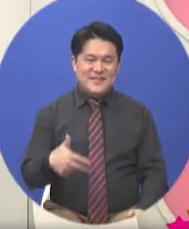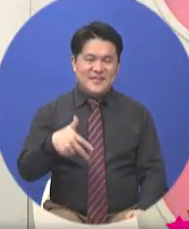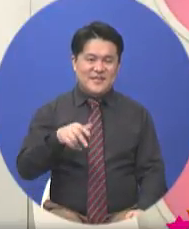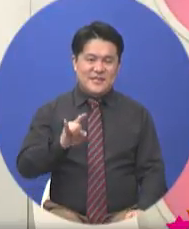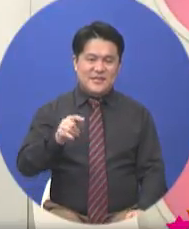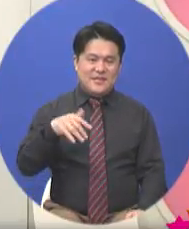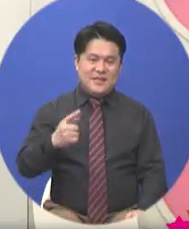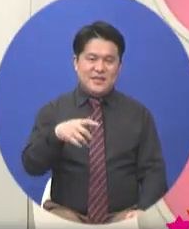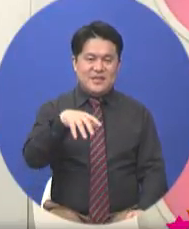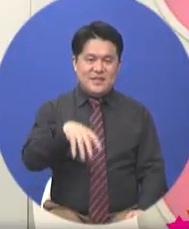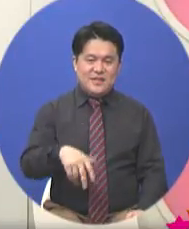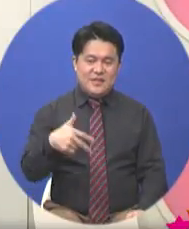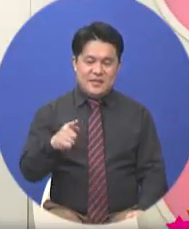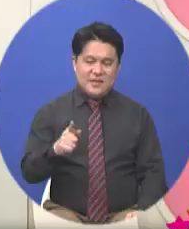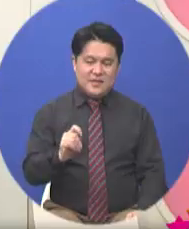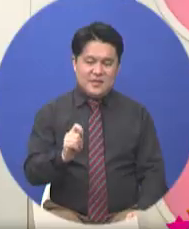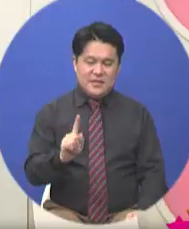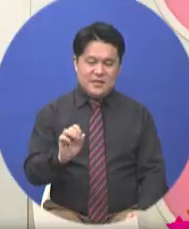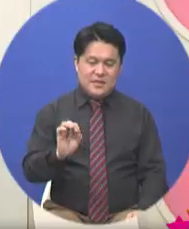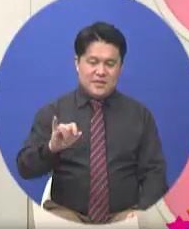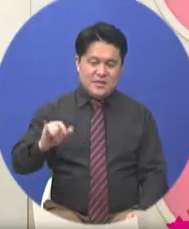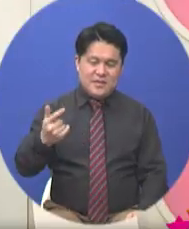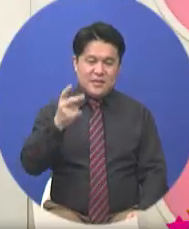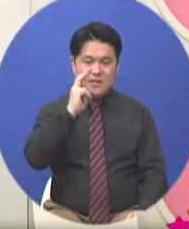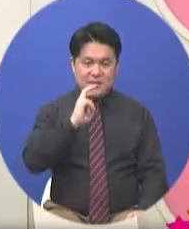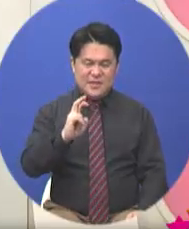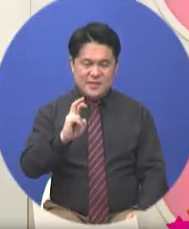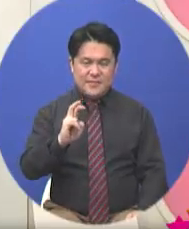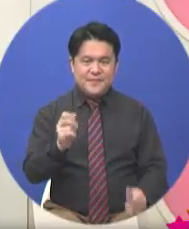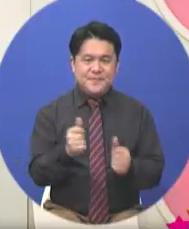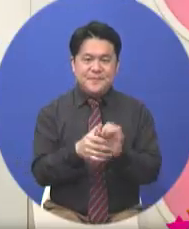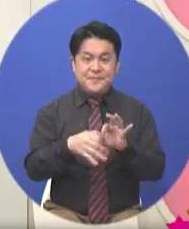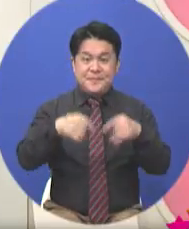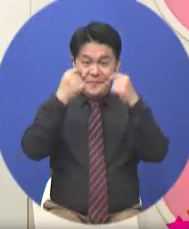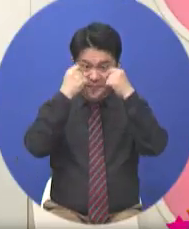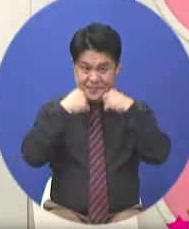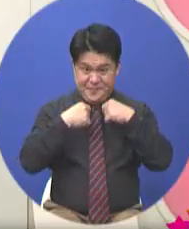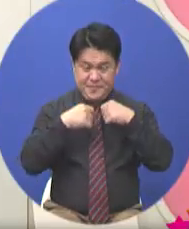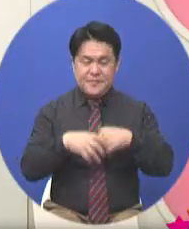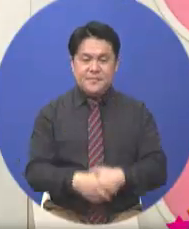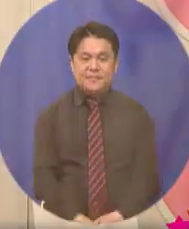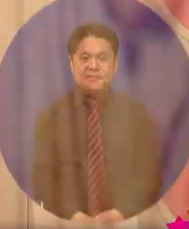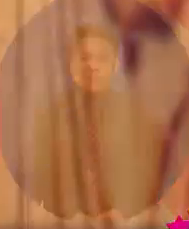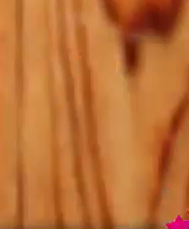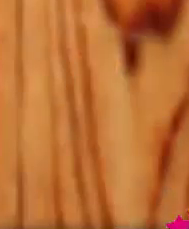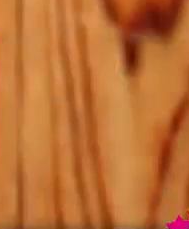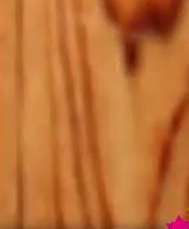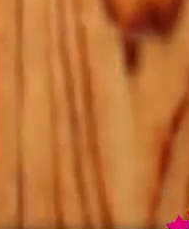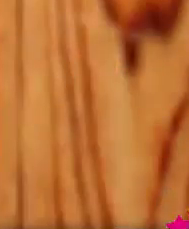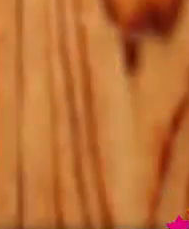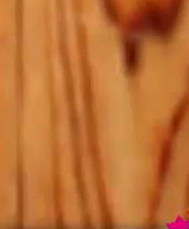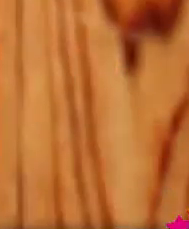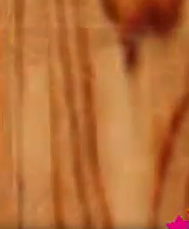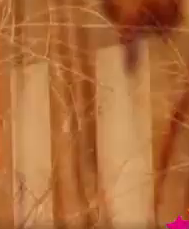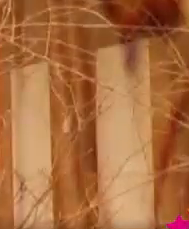제천에서 장광진 님이 부릅니다. 남자의 눈물.